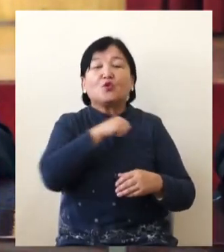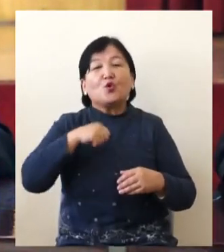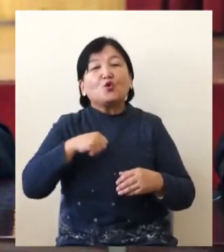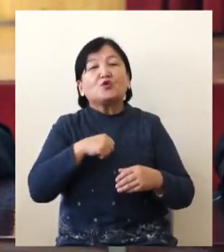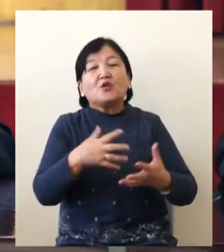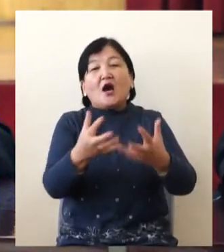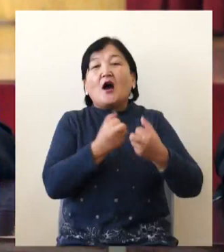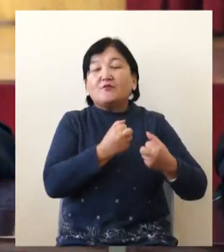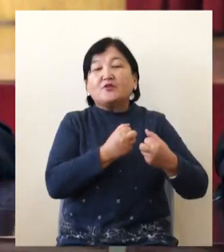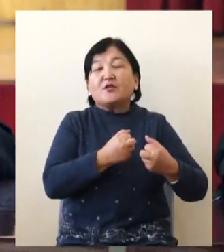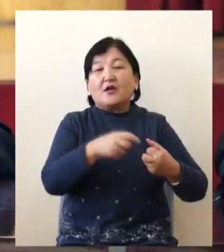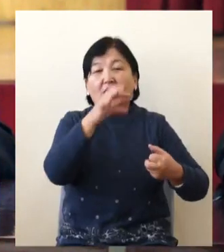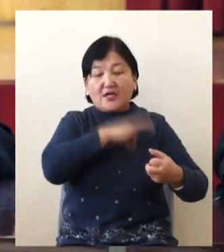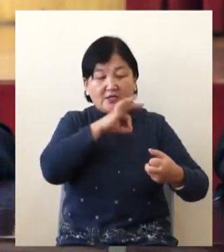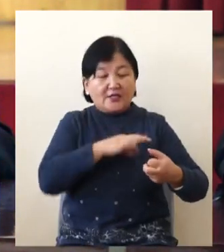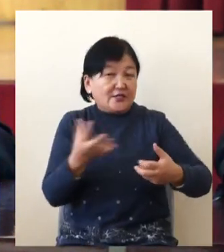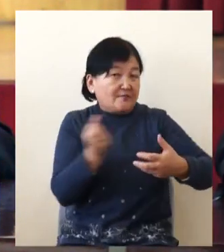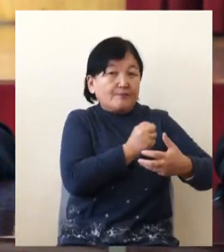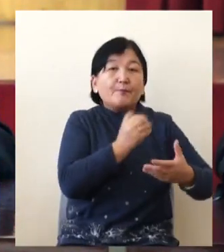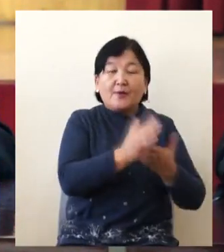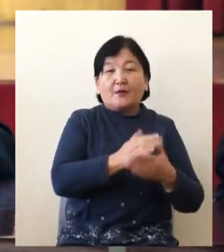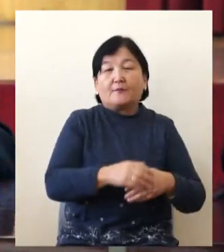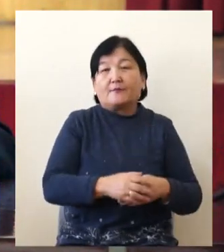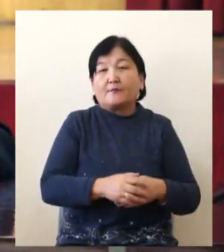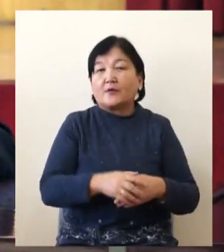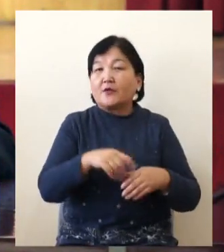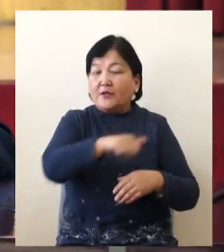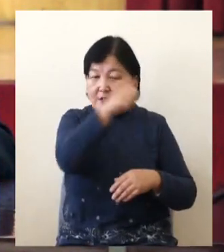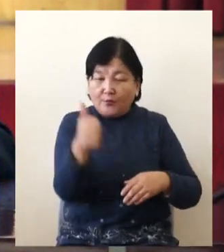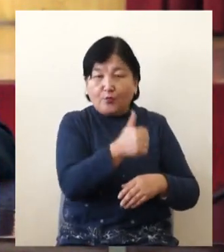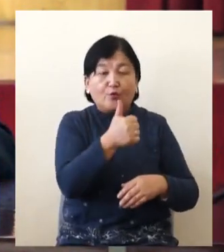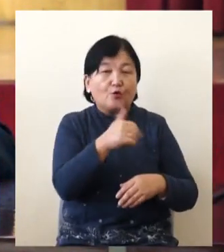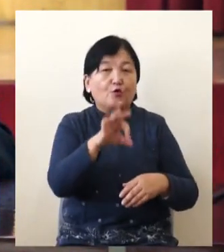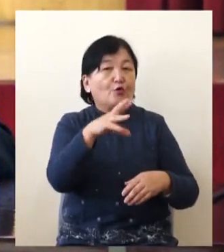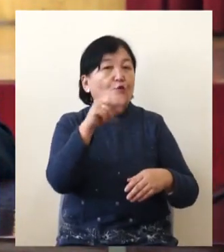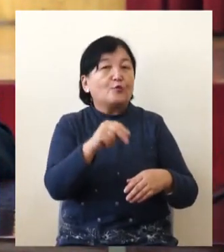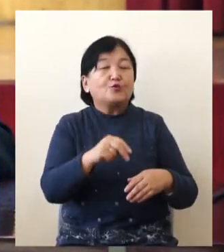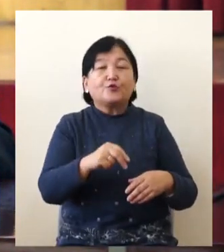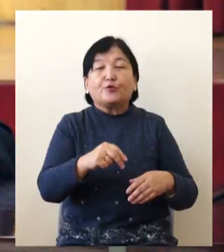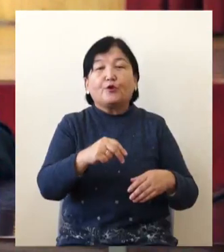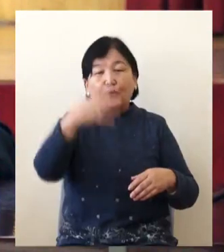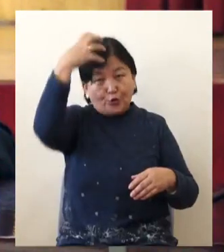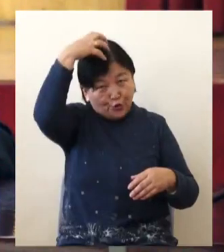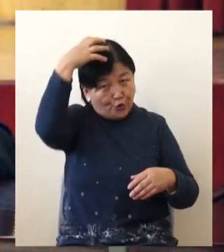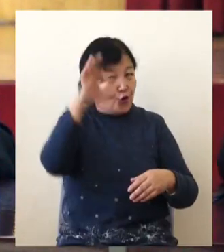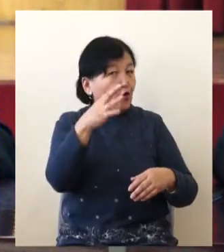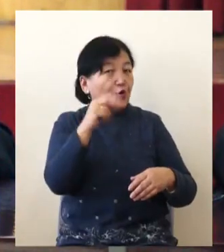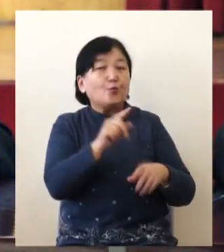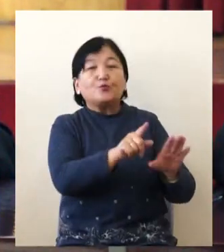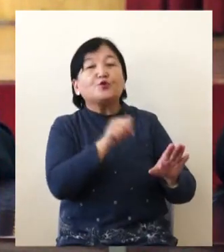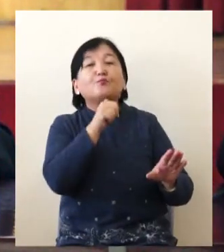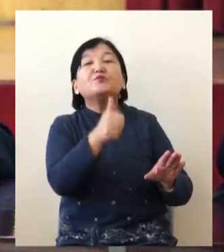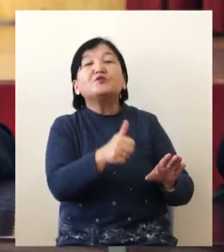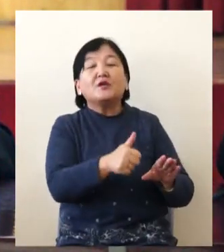Монгол улсад төрийн өмчтэй компани алга болсон. Энэ бүгд улс төрийн намын өмчтэй болсон. Төрийн биш, намын өмчтэй компаниуд бий